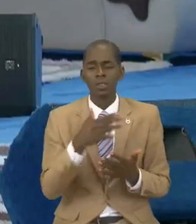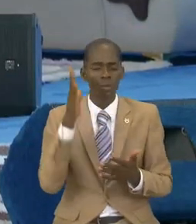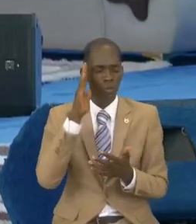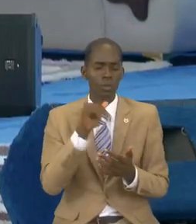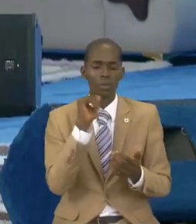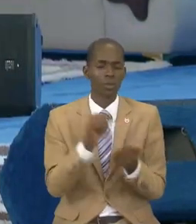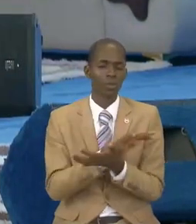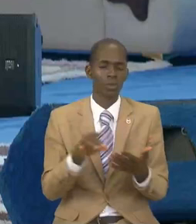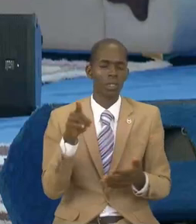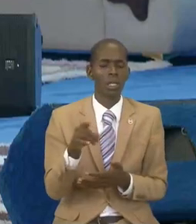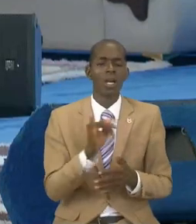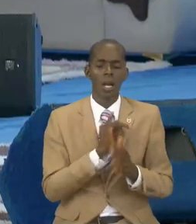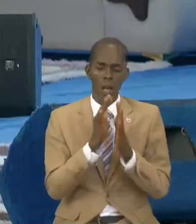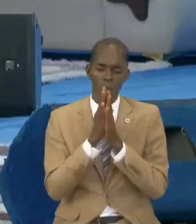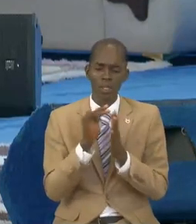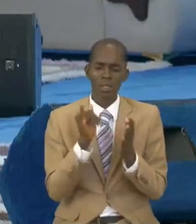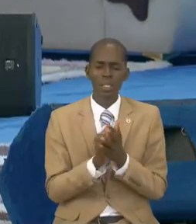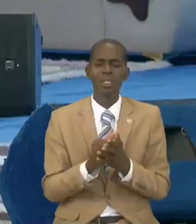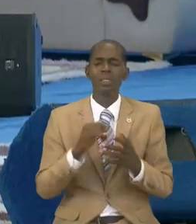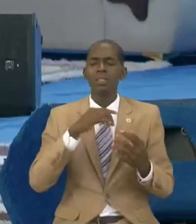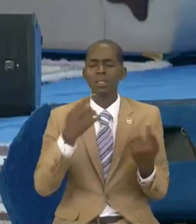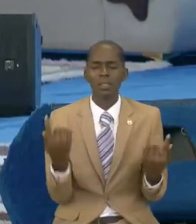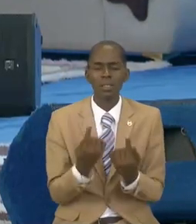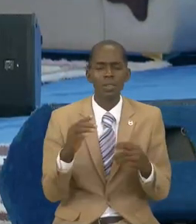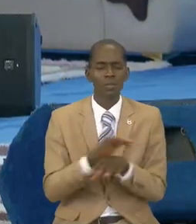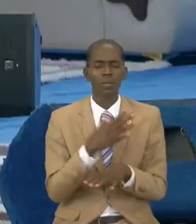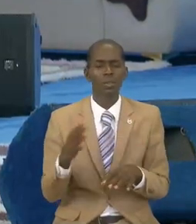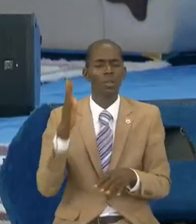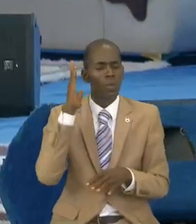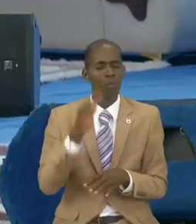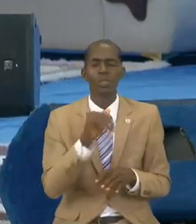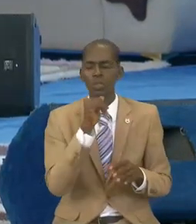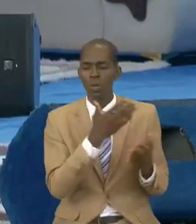leur ruine. Je prie que la transgression ne cause pas